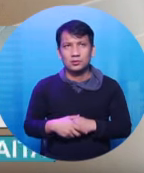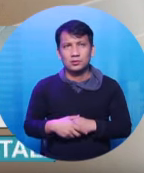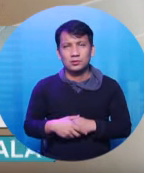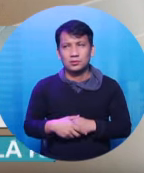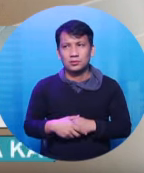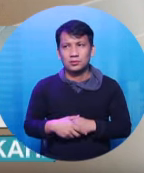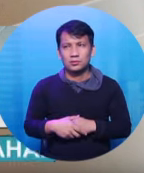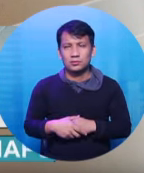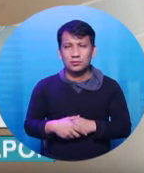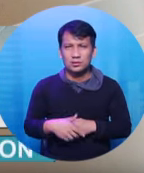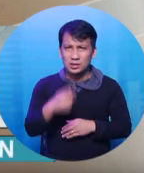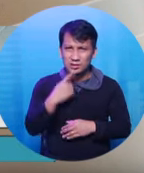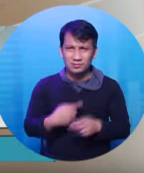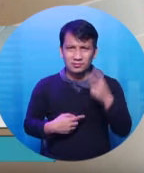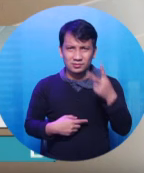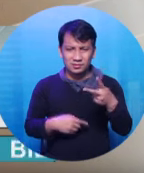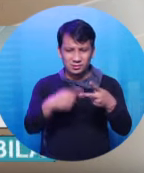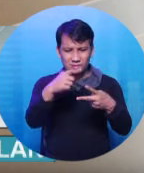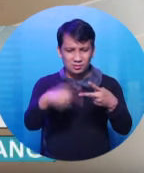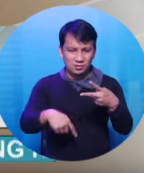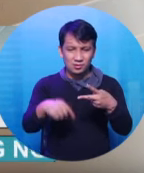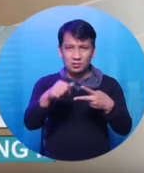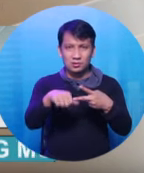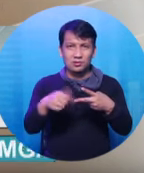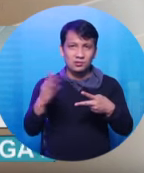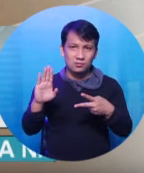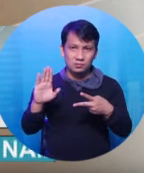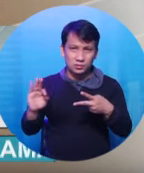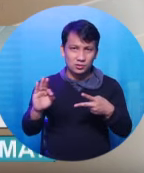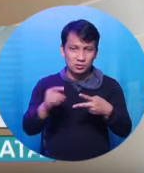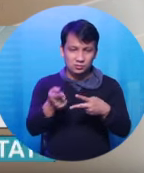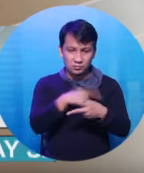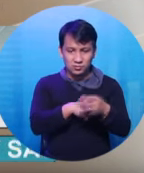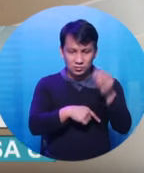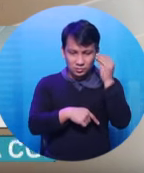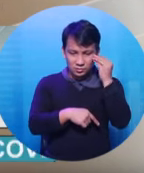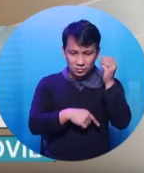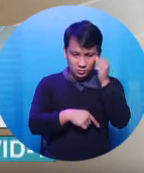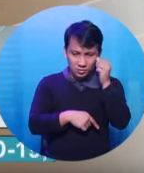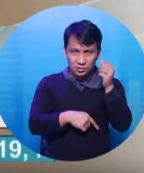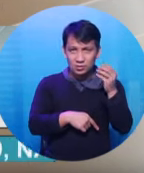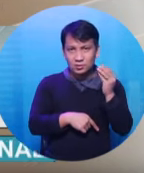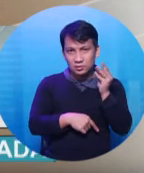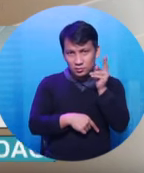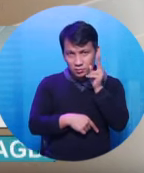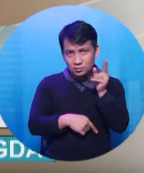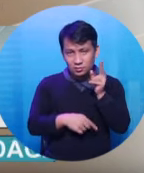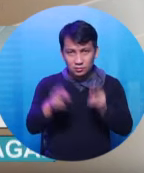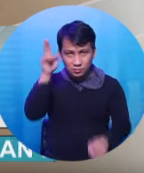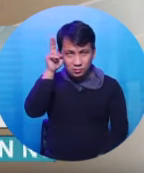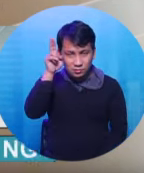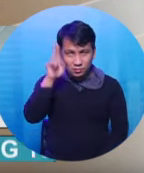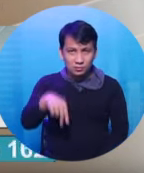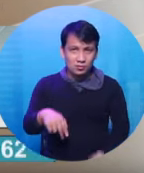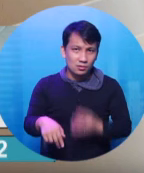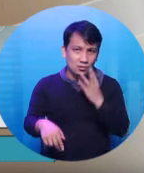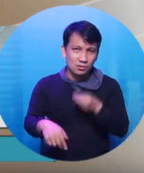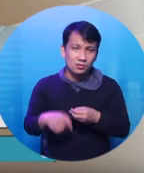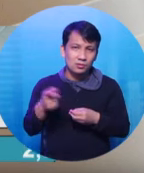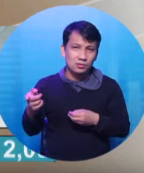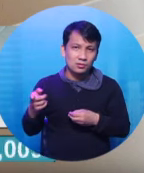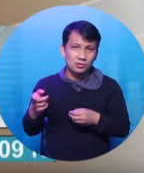okay, so dalawa pala nakarelasyon ni Angelica bukod kay Mark Anthony, si Usol pa. Yung account na yan na sinasabi